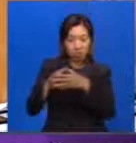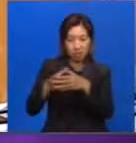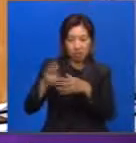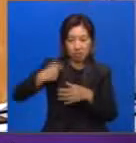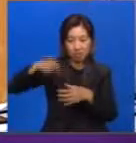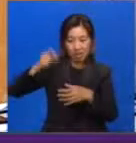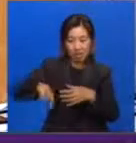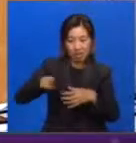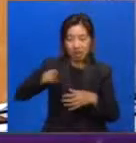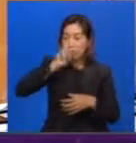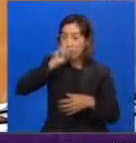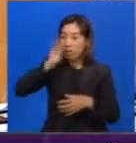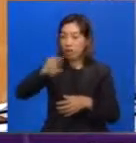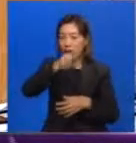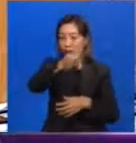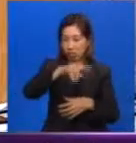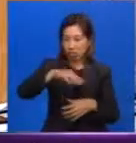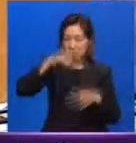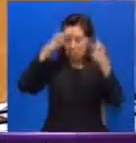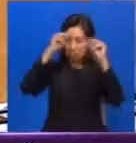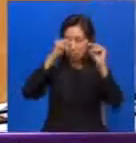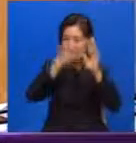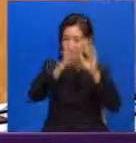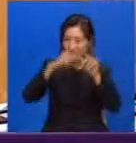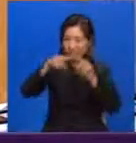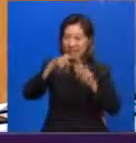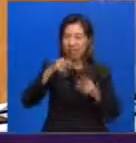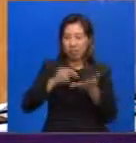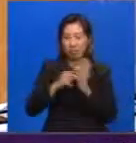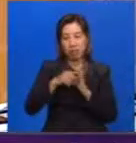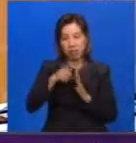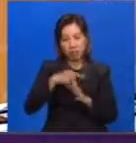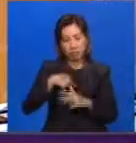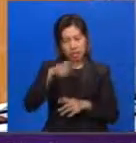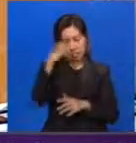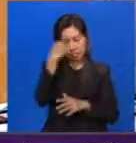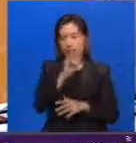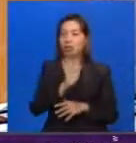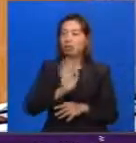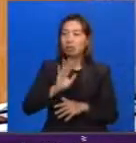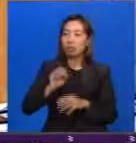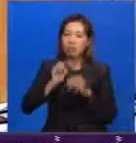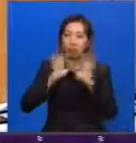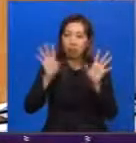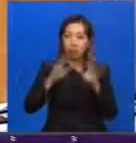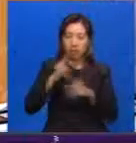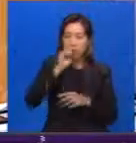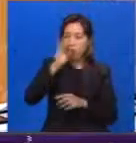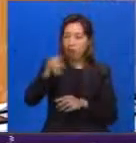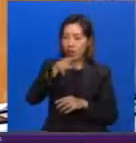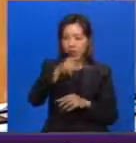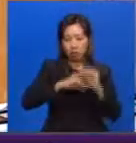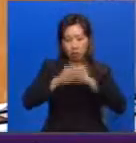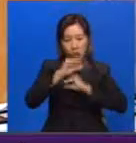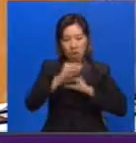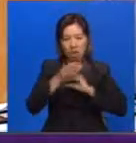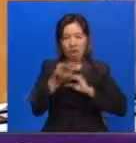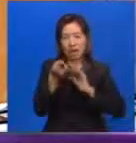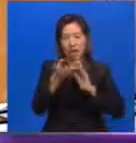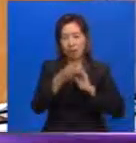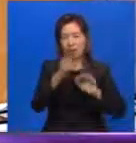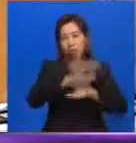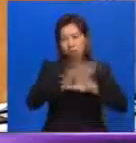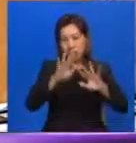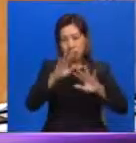รัฐมนตรีแล้วก็คณะรัฐมนตรีนะคะไม่ได้เป็นการฟ้องเพื่อเอาผิดแต่ขอให้ยุติโครงการแล้วก็หาตัวคนที่ทำผิดทำให้เกิดปัญหาอยู่ในขณะนี้ด้วย